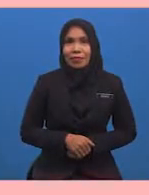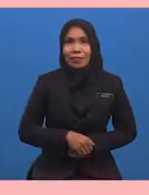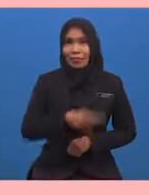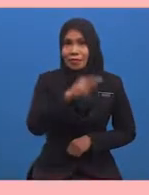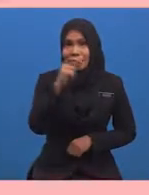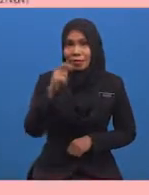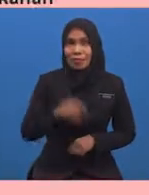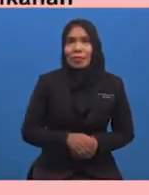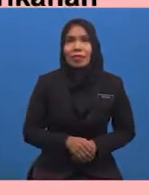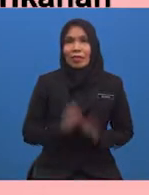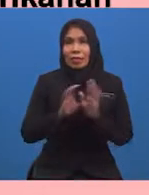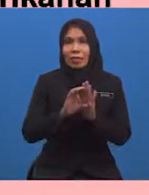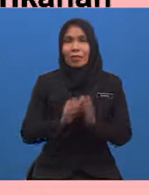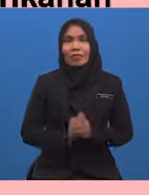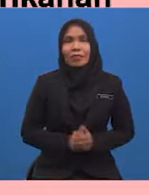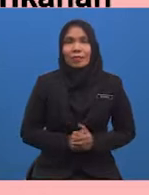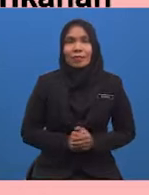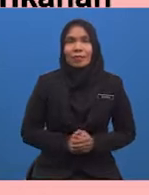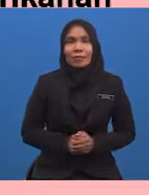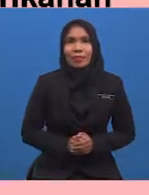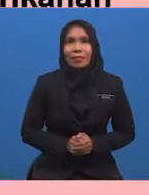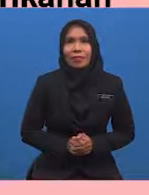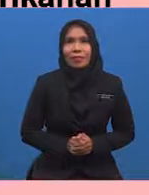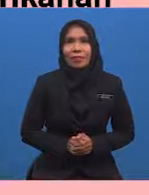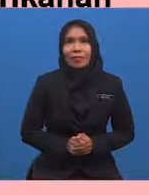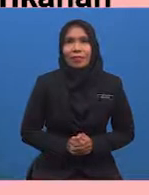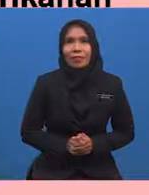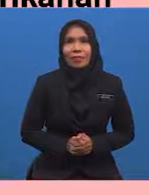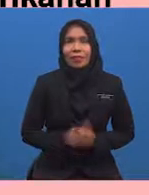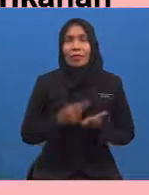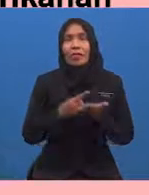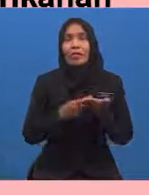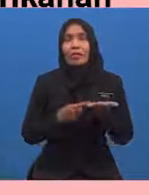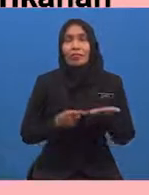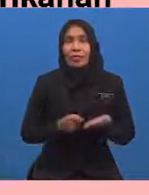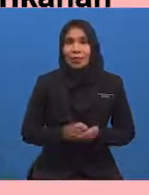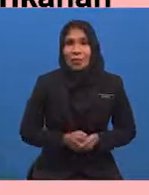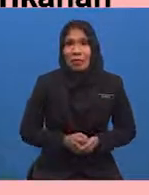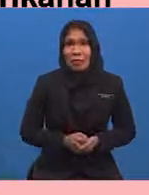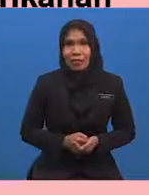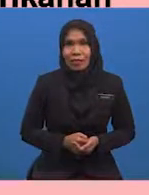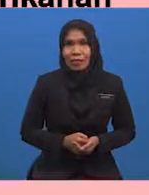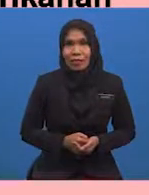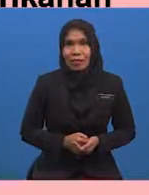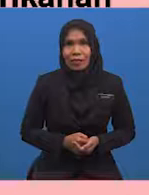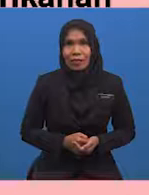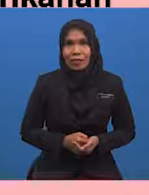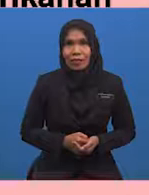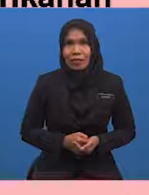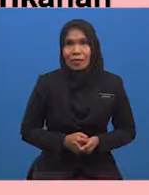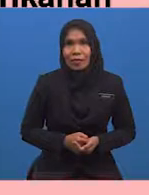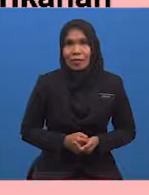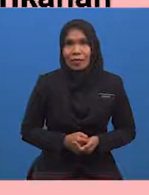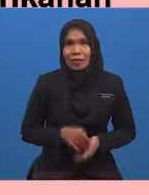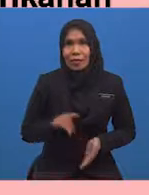Berdasarkan gambar-gambar berikut, agak-agaknya kita nak belajar apa ya hari ini? Ada gambar